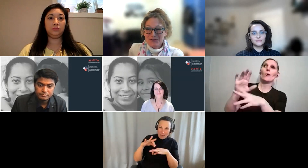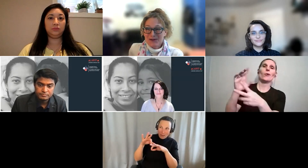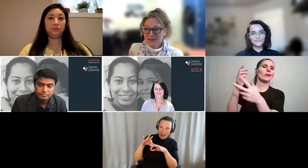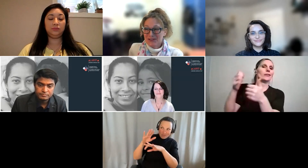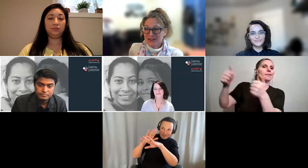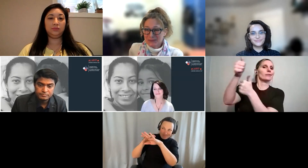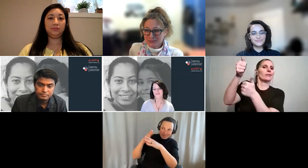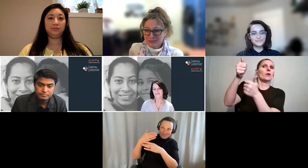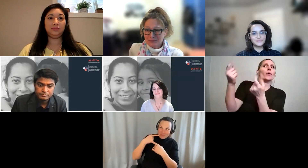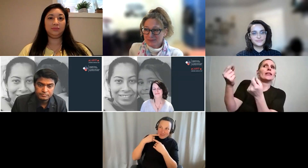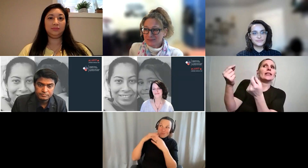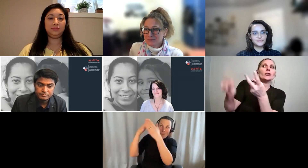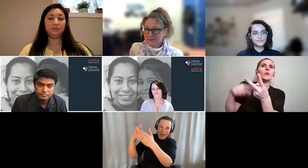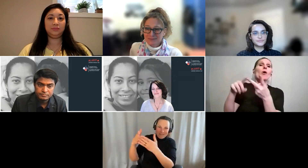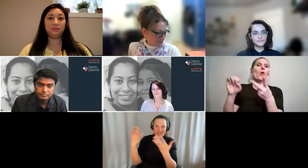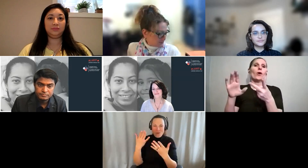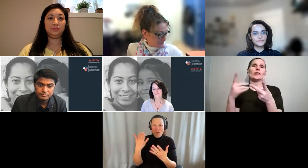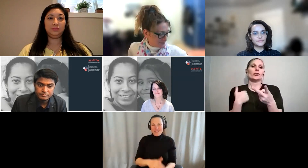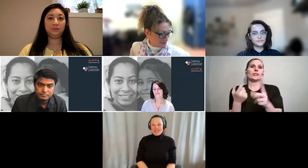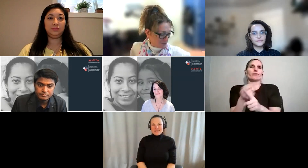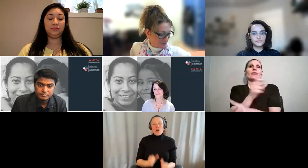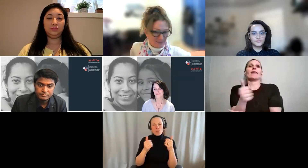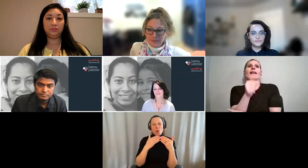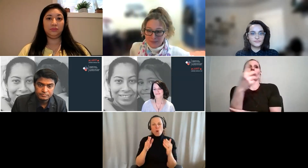et posez votre propre question, si vous voulez.